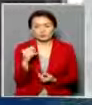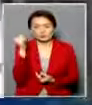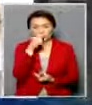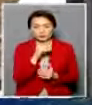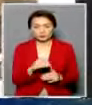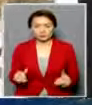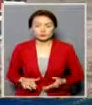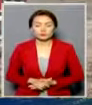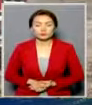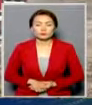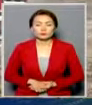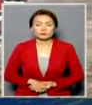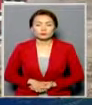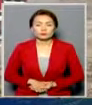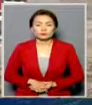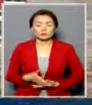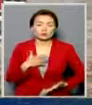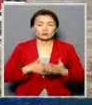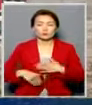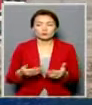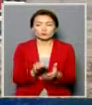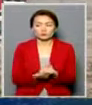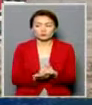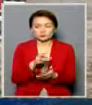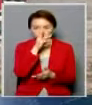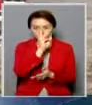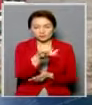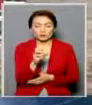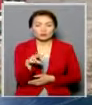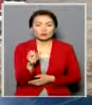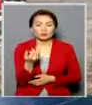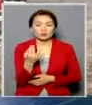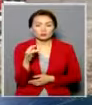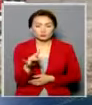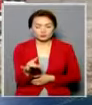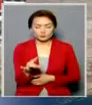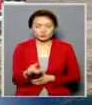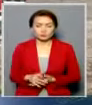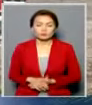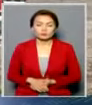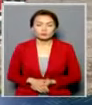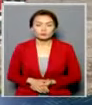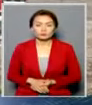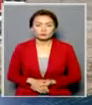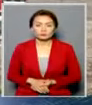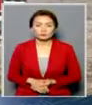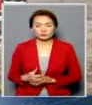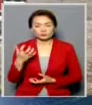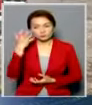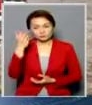детей. Ну, сегодня мы рады знакомству с трехлетним Альтаиром, который